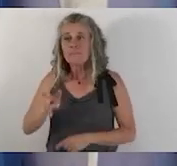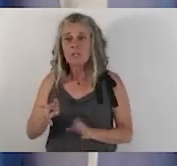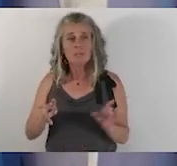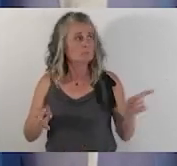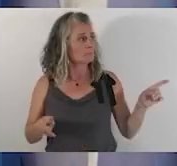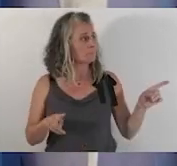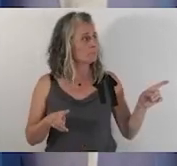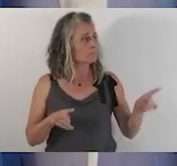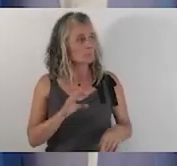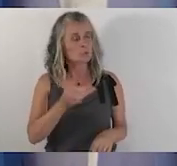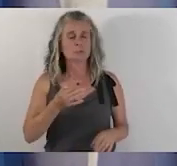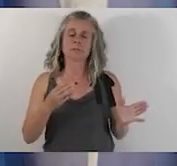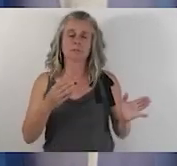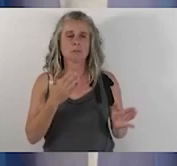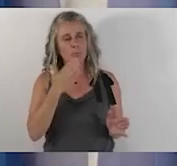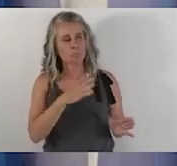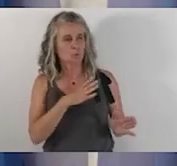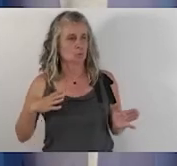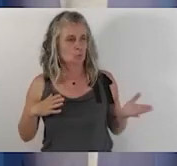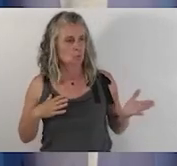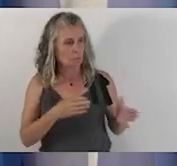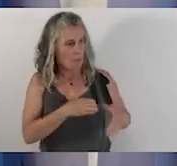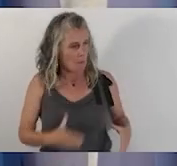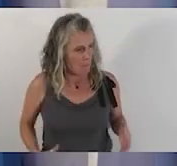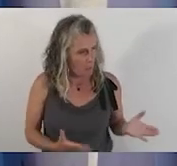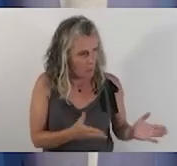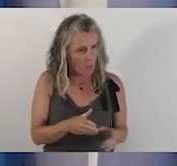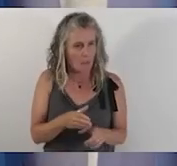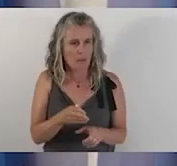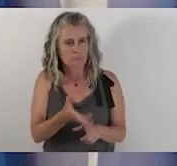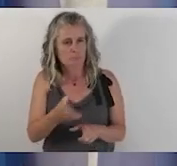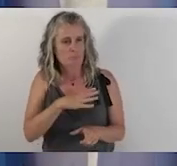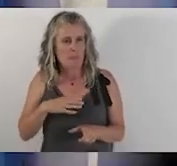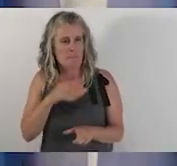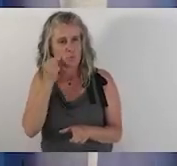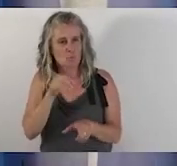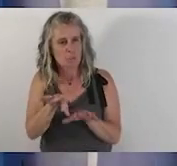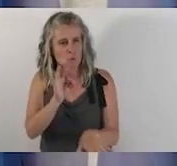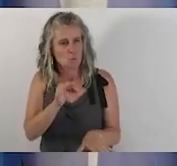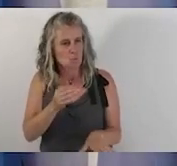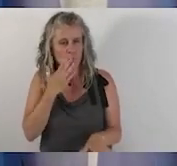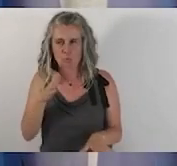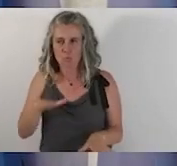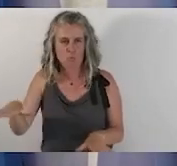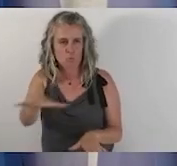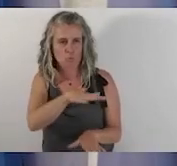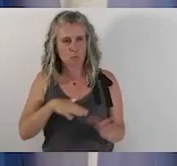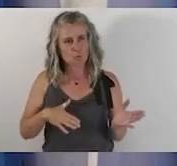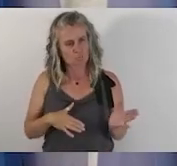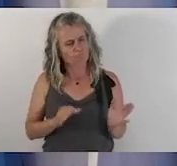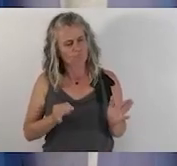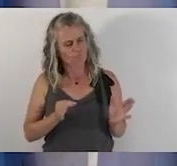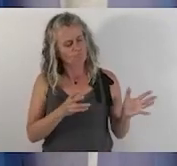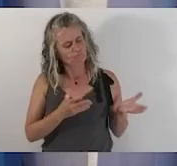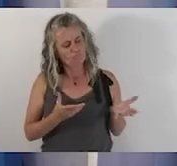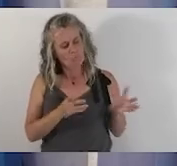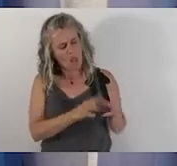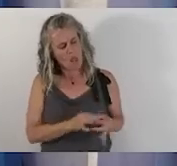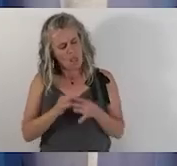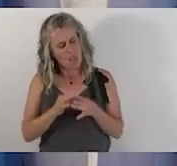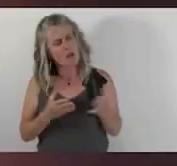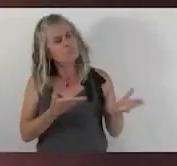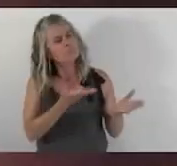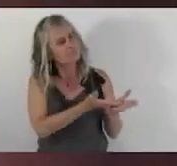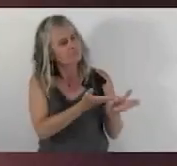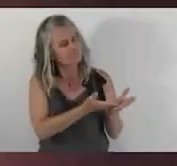maire, mesdames et messieurs les élus, bonjour, messieurs, dames. Alors, effectivement, j'ai remarqué une petite anomalie. Tout d'abord,